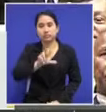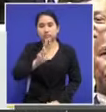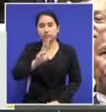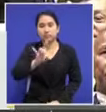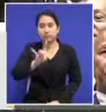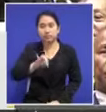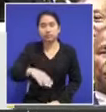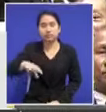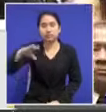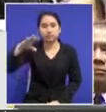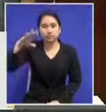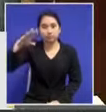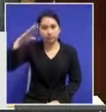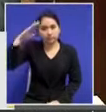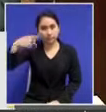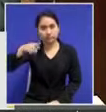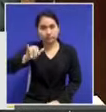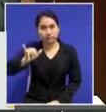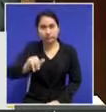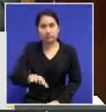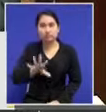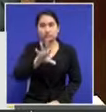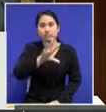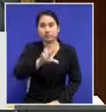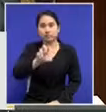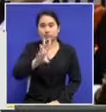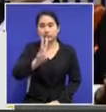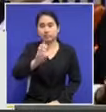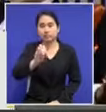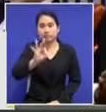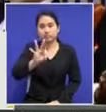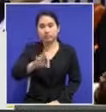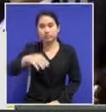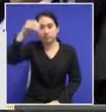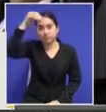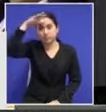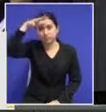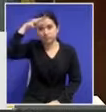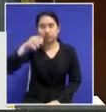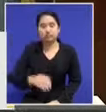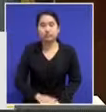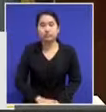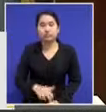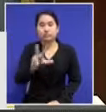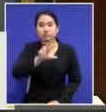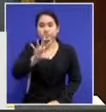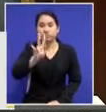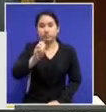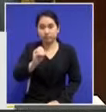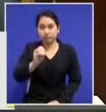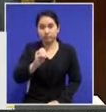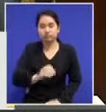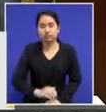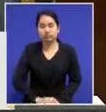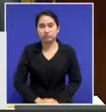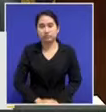ครับ 369นายพิธาลิ้มเจริญรัตน ์คุณธนาธรครับ 370นาย